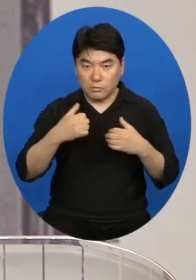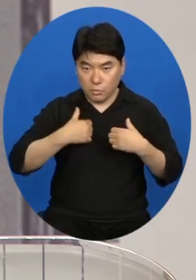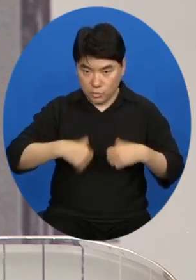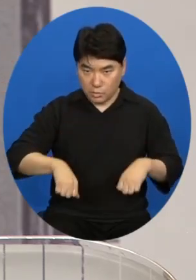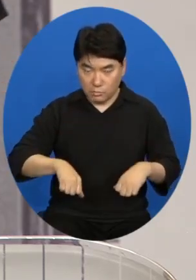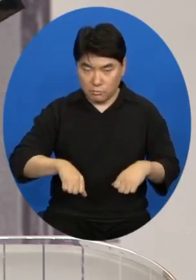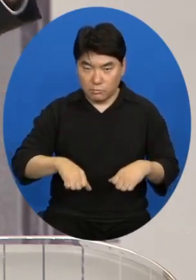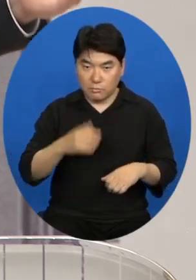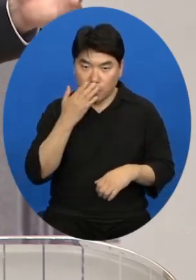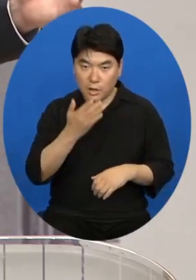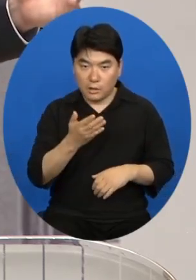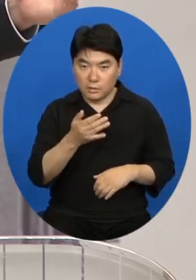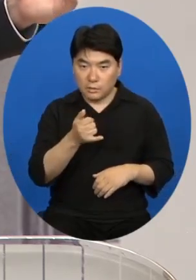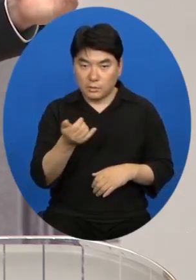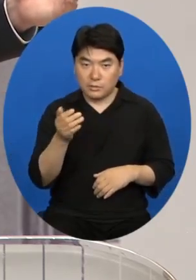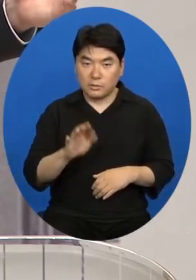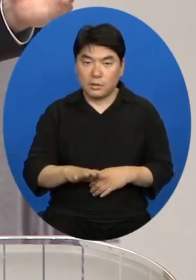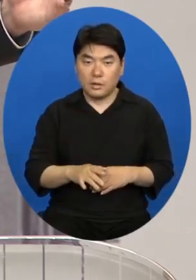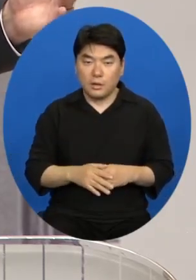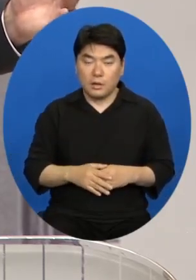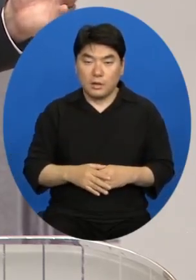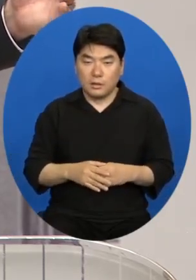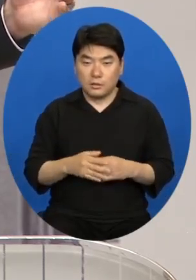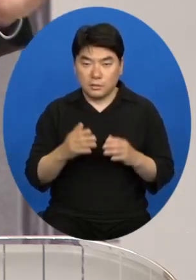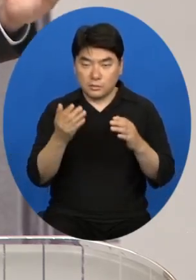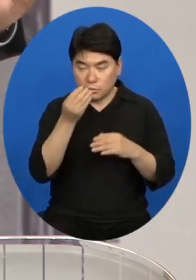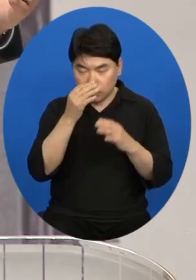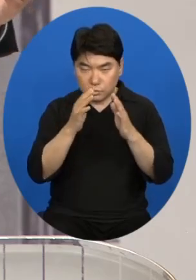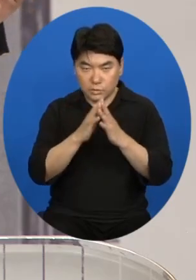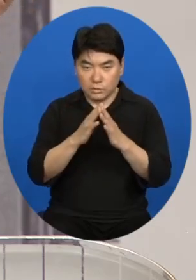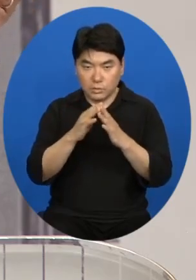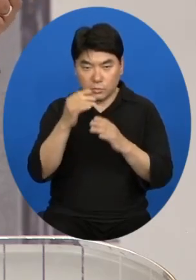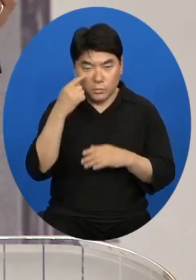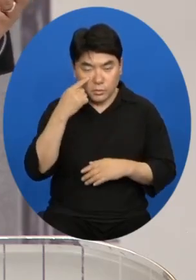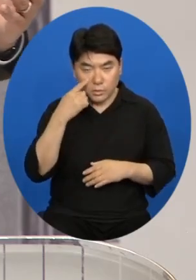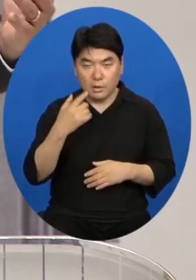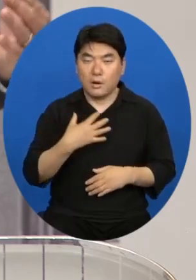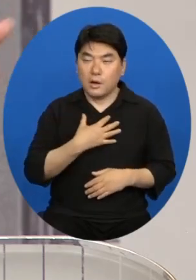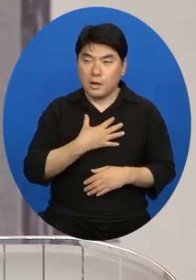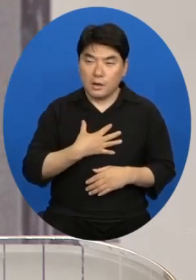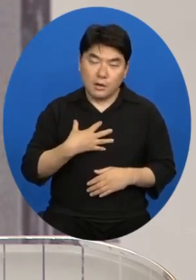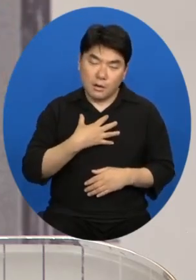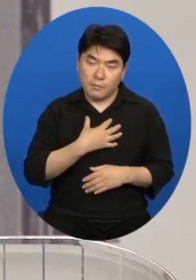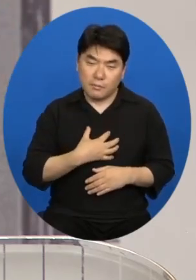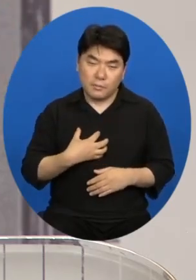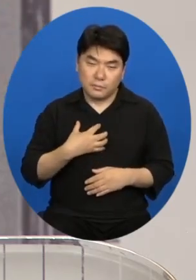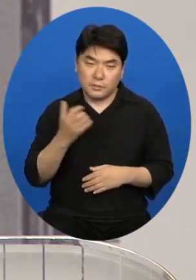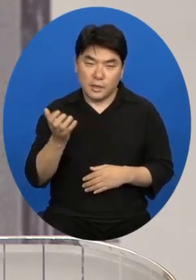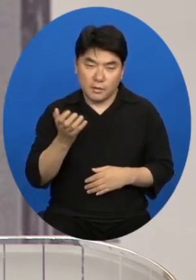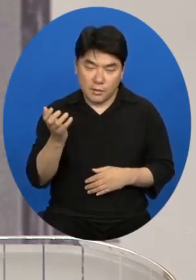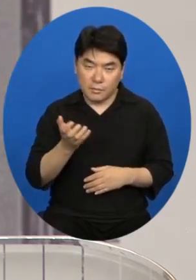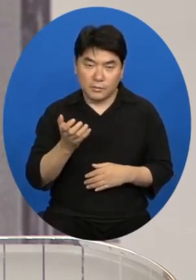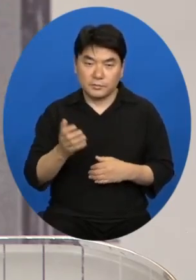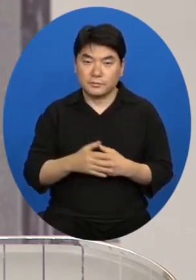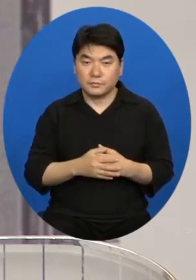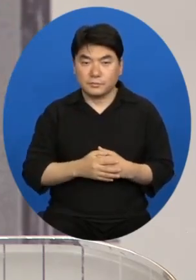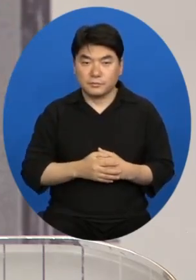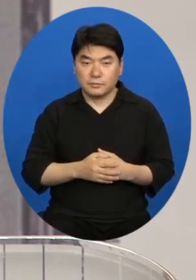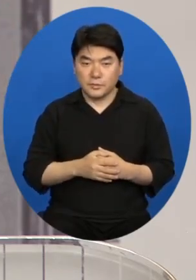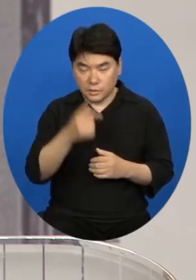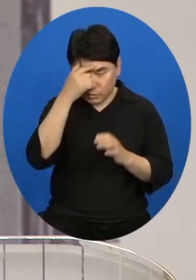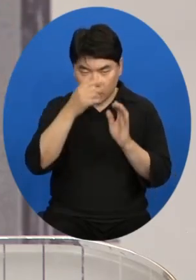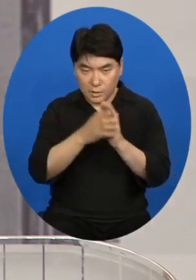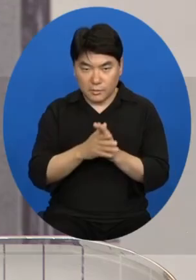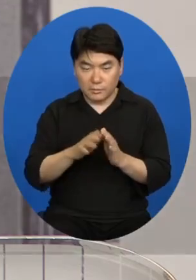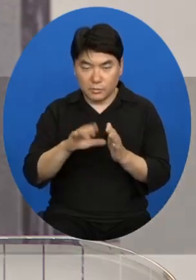한데 그 성전을 보면서 너무 가슴 아파하면서 이 성전이 다시 회복되기를 원합니다 이런 기도를 드려요. 그래서